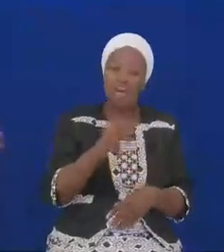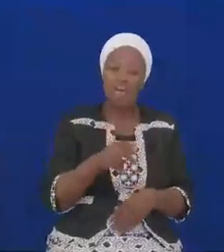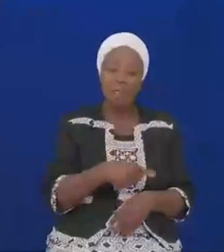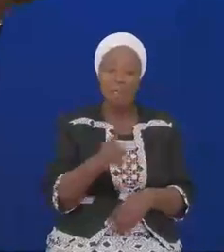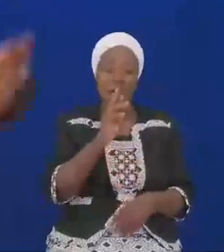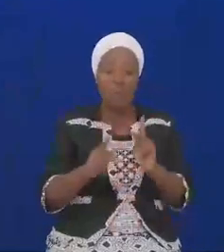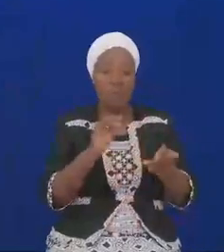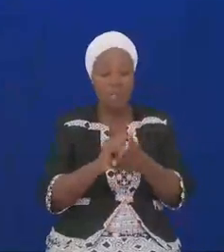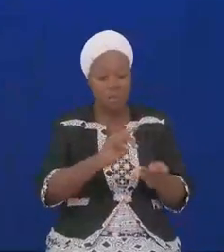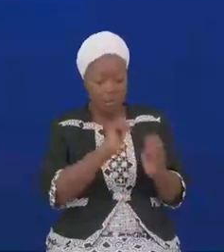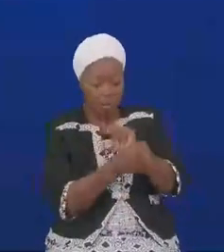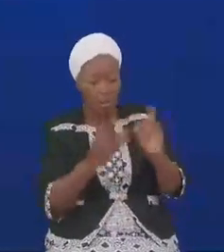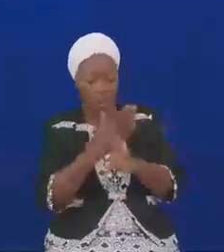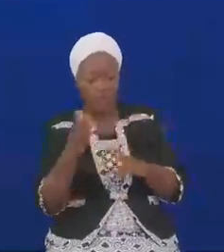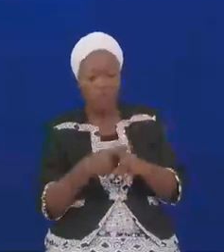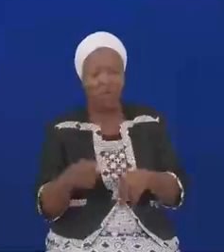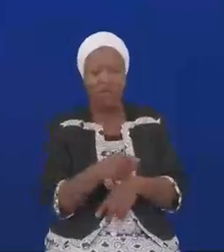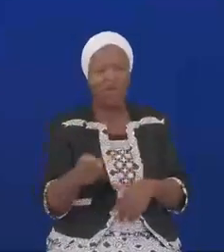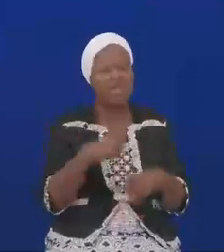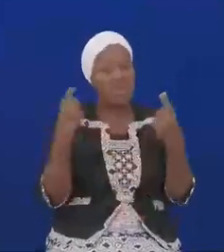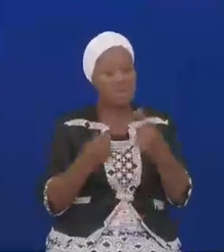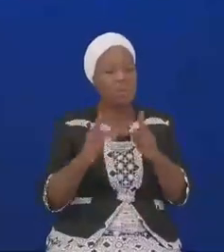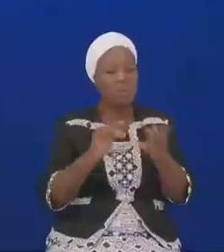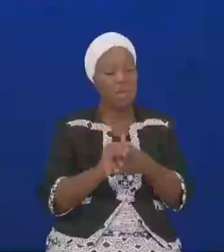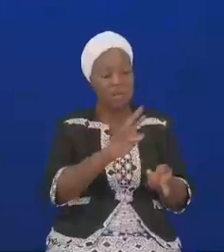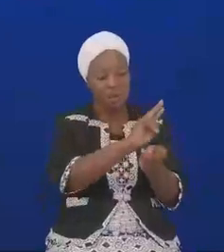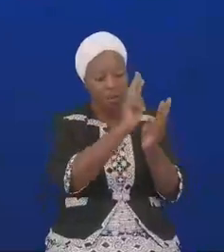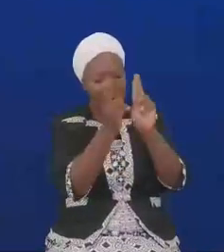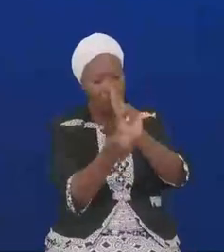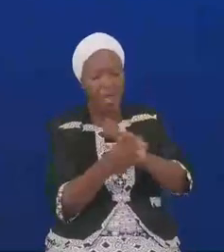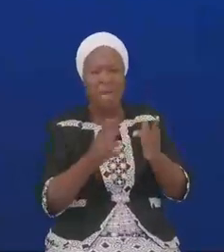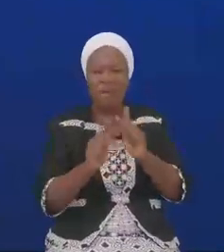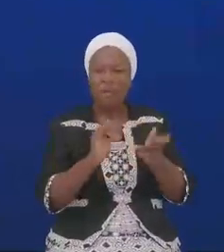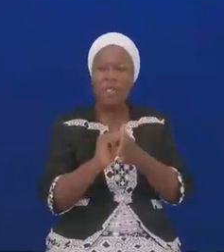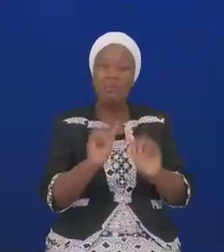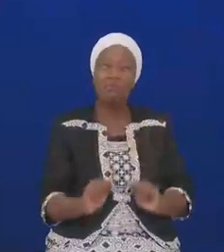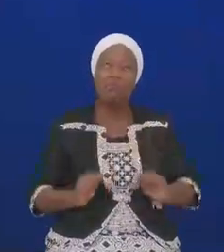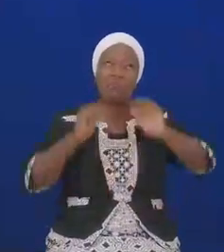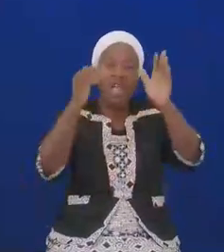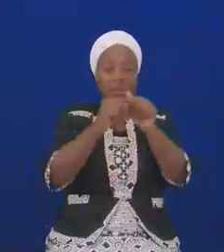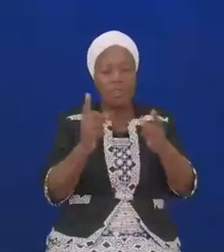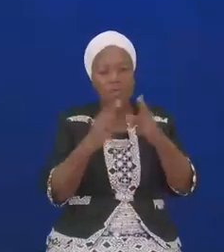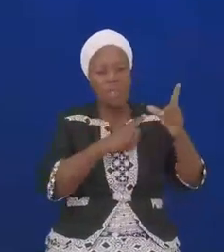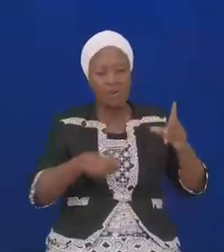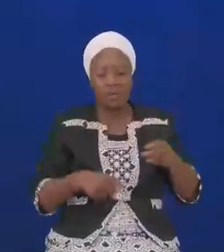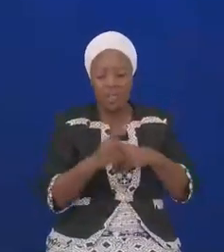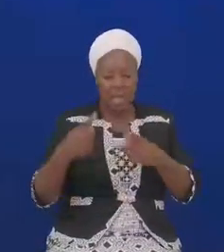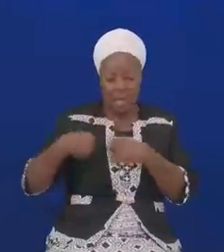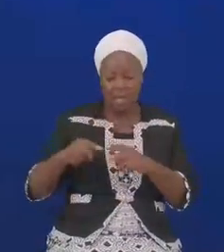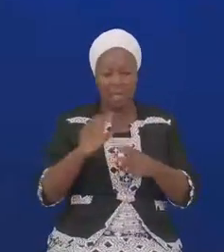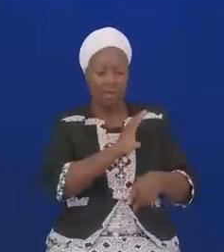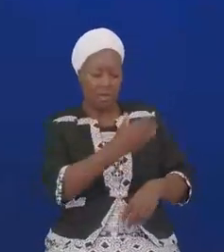de leurs péchés, ceux qui se repentent, ceux qui donnent tout au Seigneur, leur cœur, leur âme,